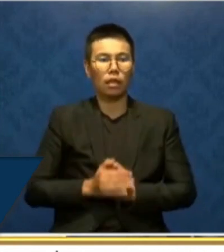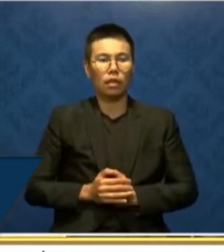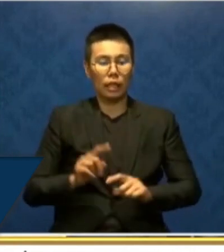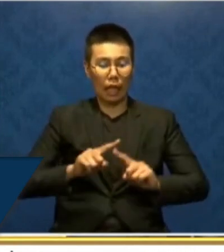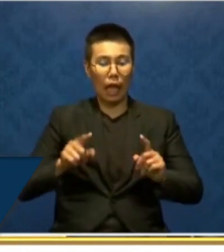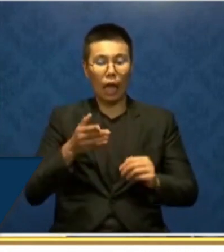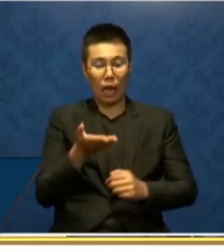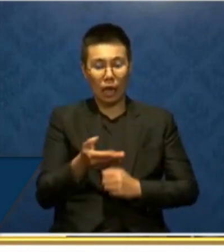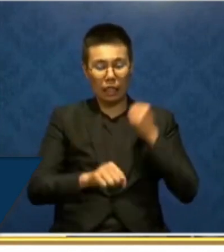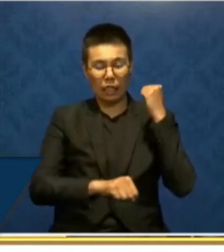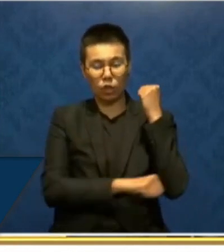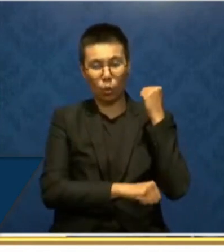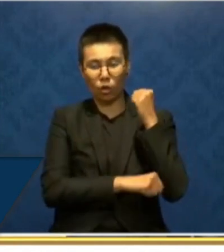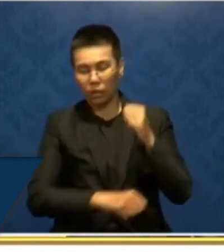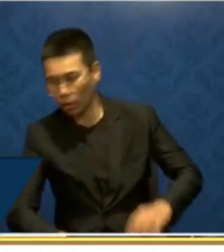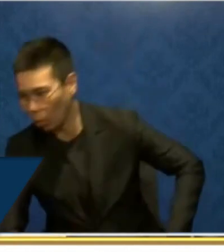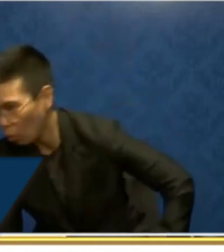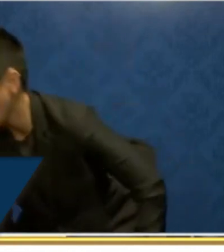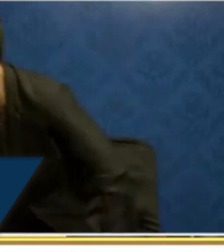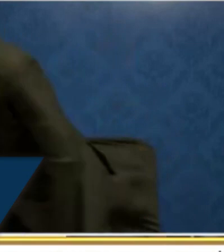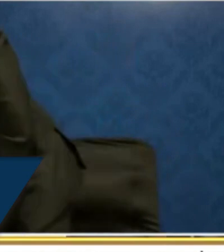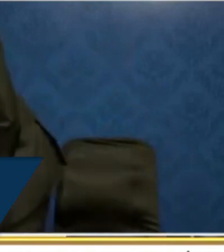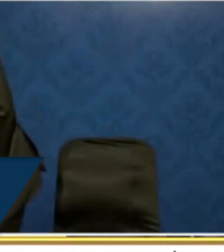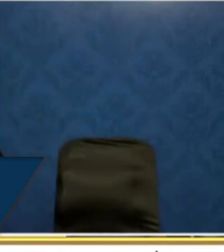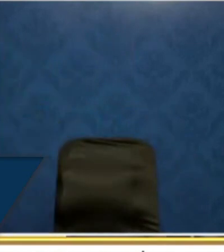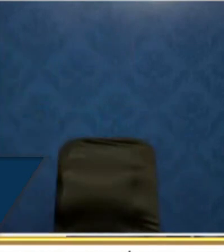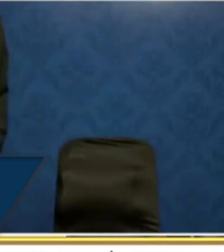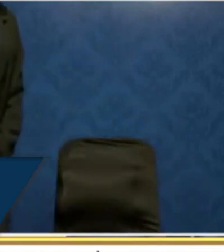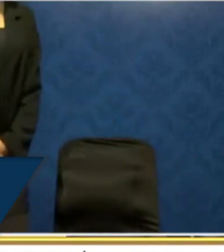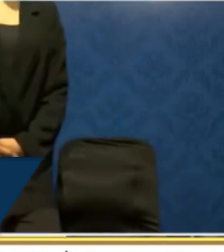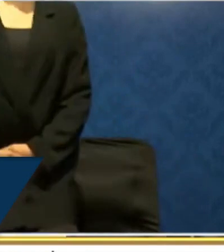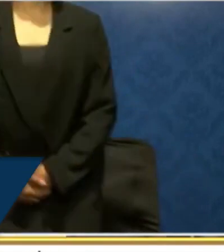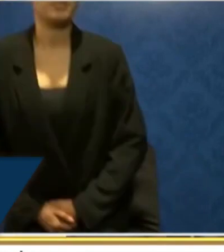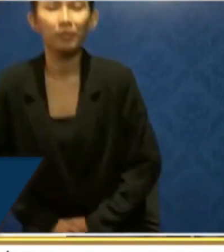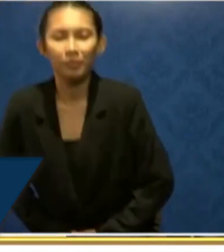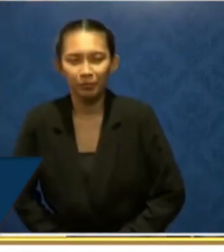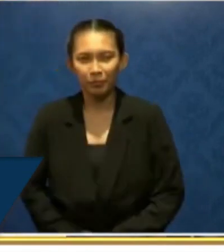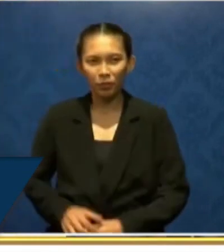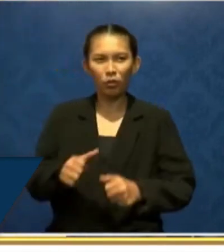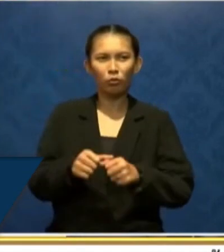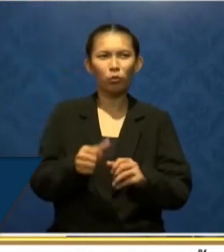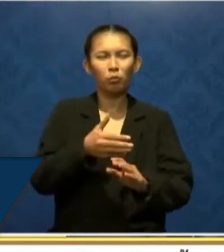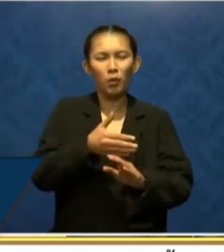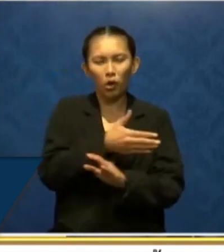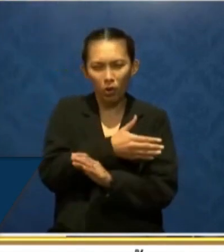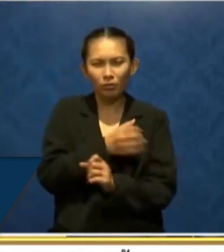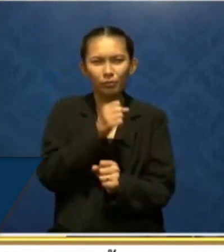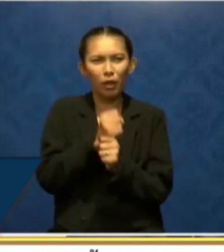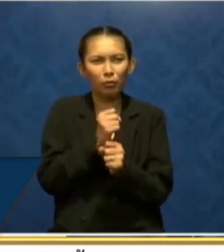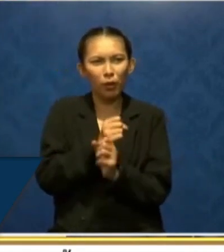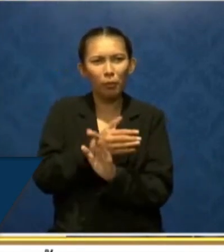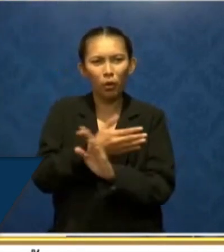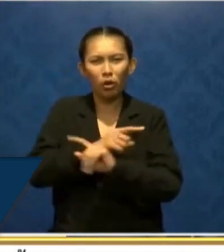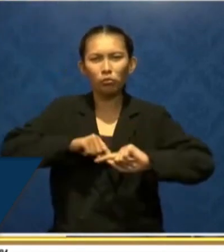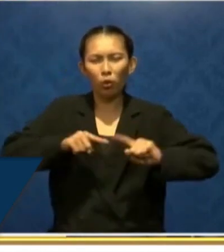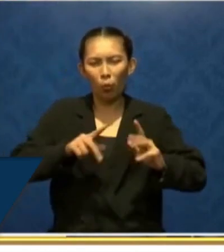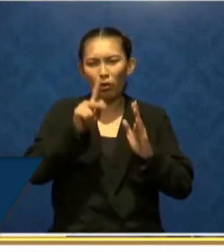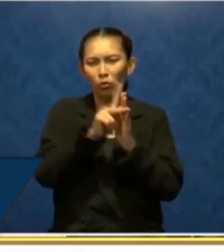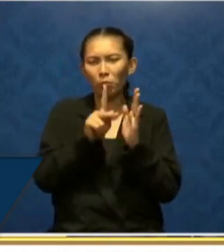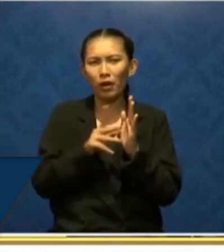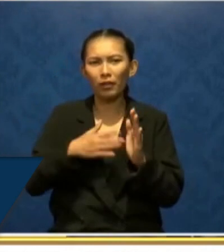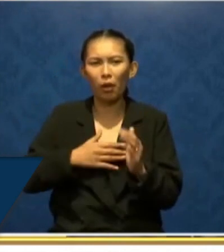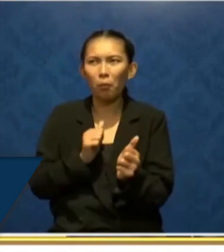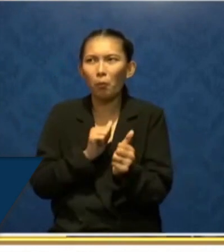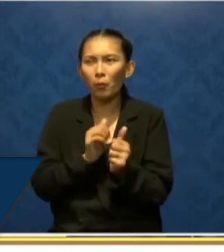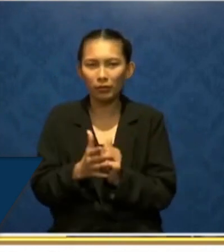จนเพราะฉะนั้นการที่เขาอยู่มาก่อนการที่เขาครอบครองมาก่อนแล้วกฎหมายของเราตามไม่ทันพี่น้องประช